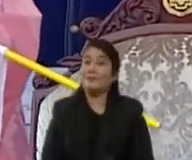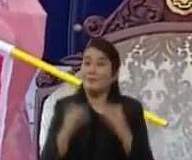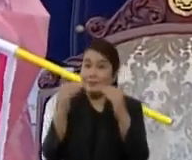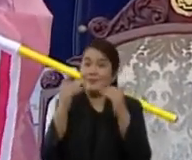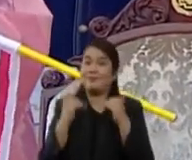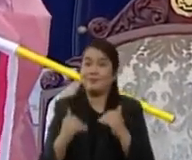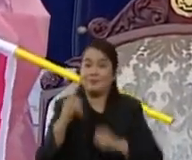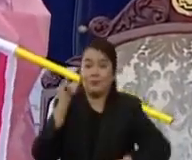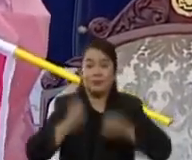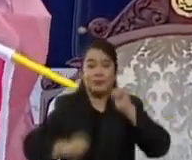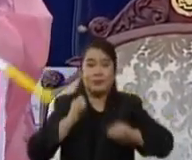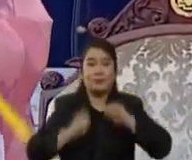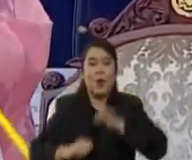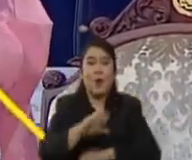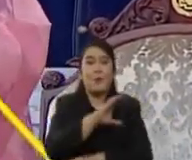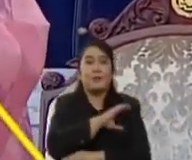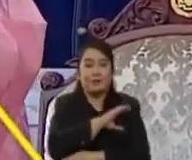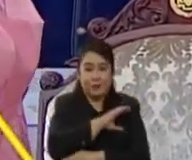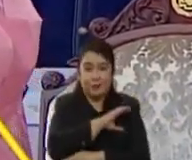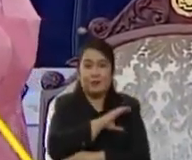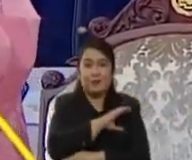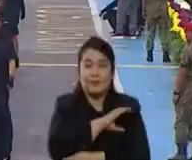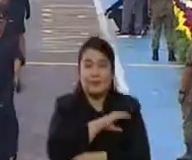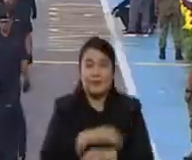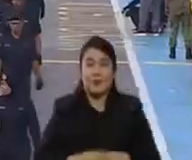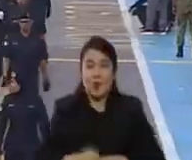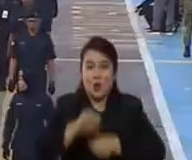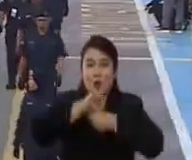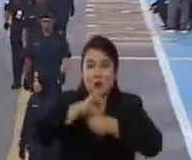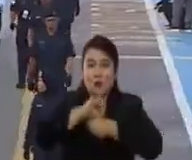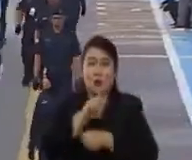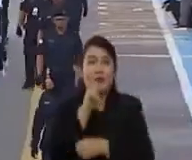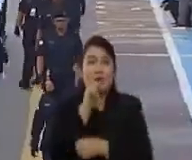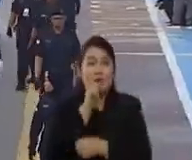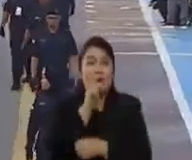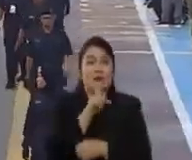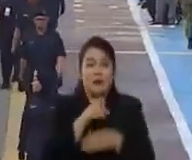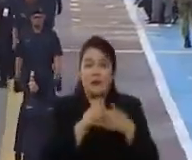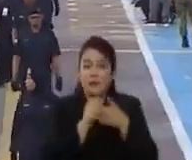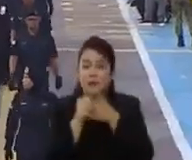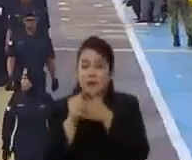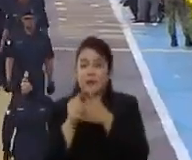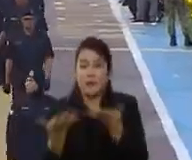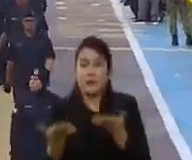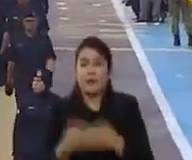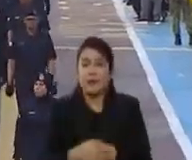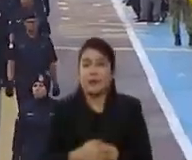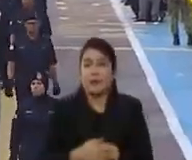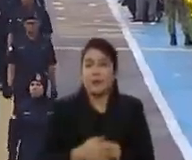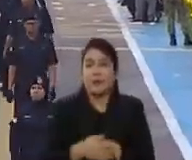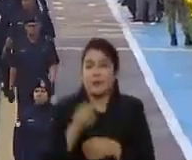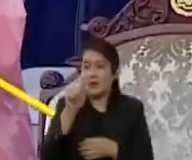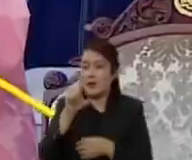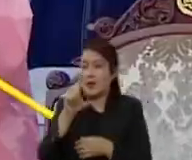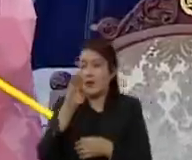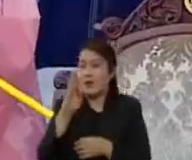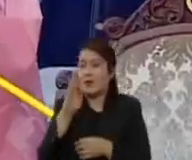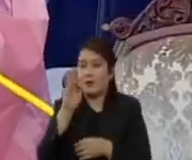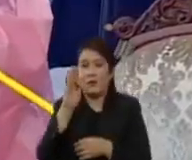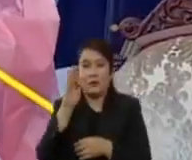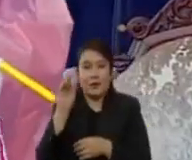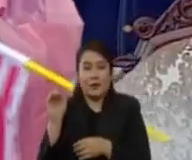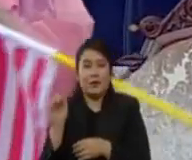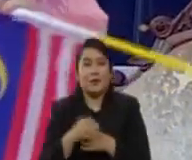Seterusnya pancarakan Polis Diraja Malaysia Kontinjen Kedah pimpinan ASP Zelfa binti Zainal